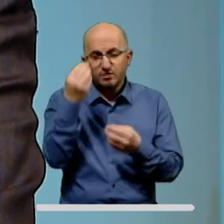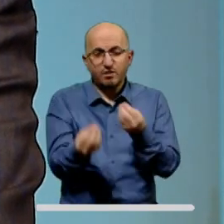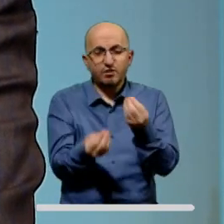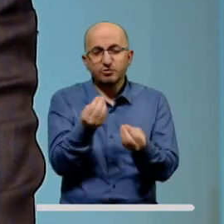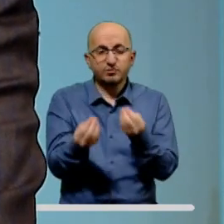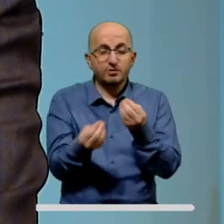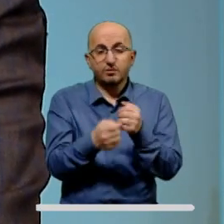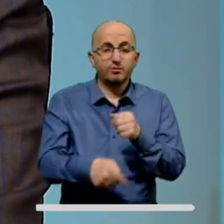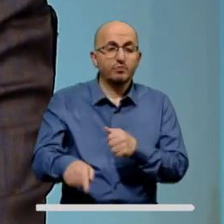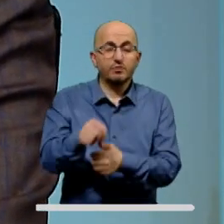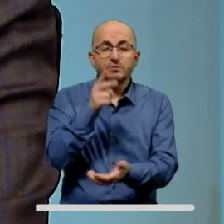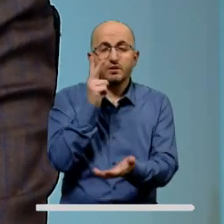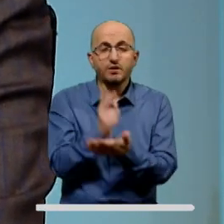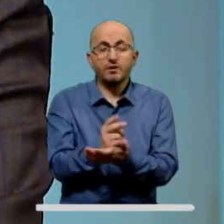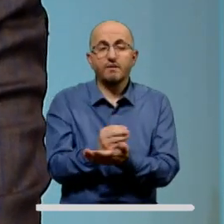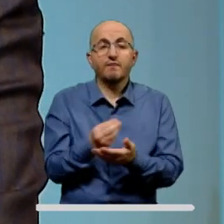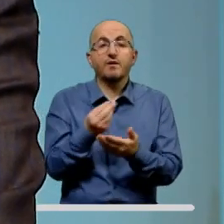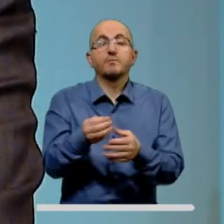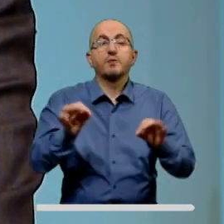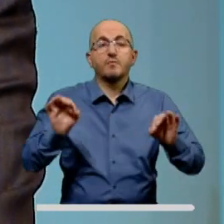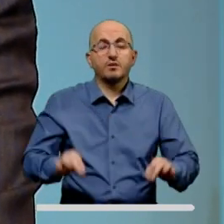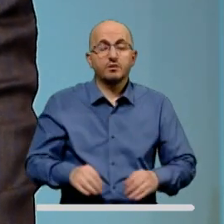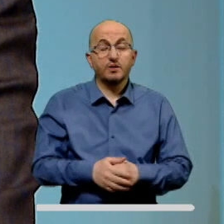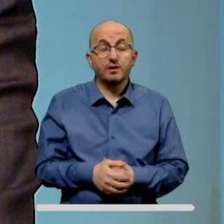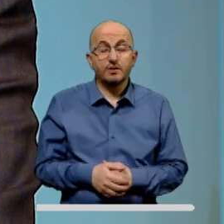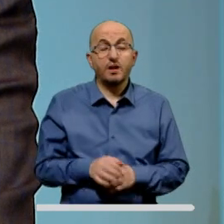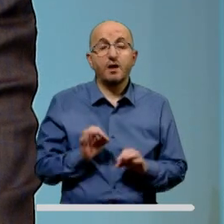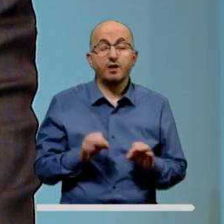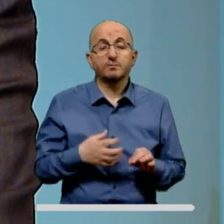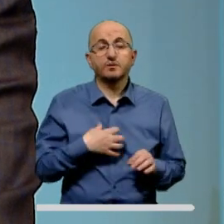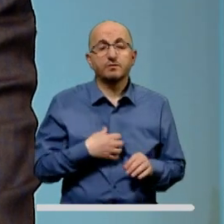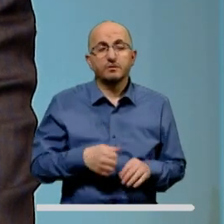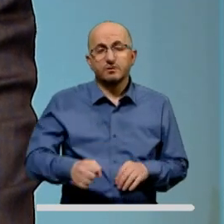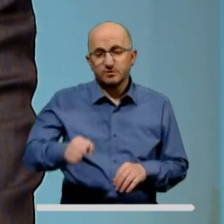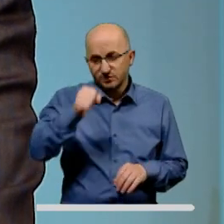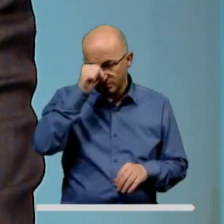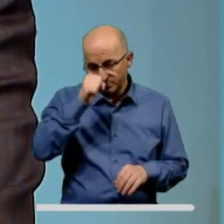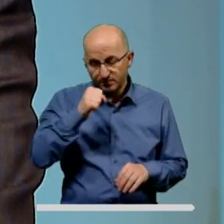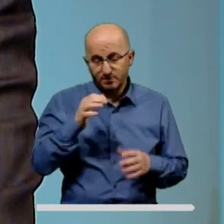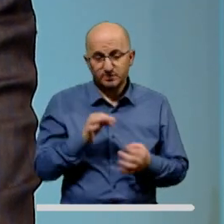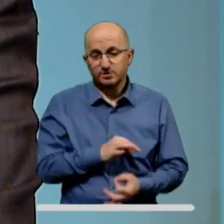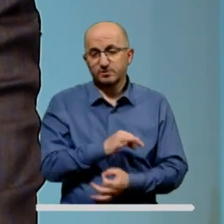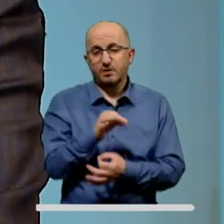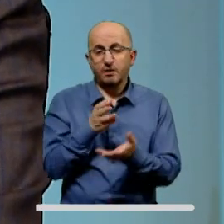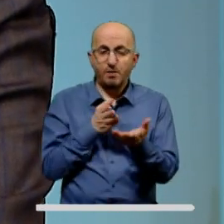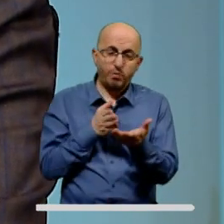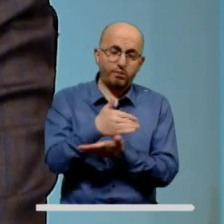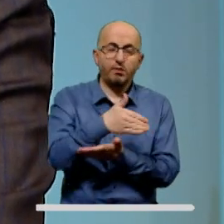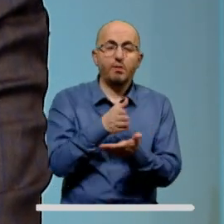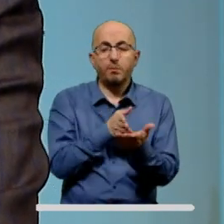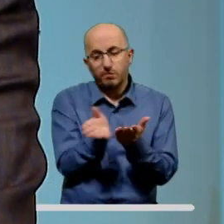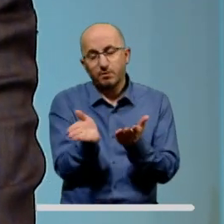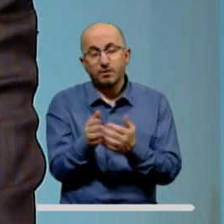onlar da fetva vermeye başlarlar fetva verirler hem kendileri saptır hem de insanları sattırırlar